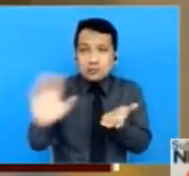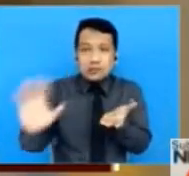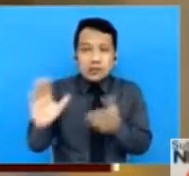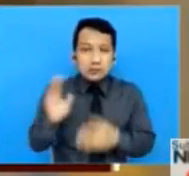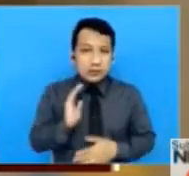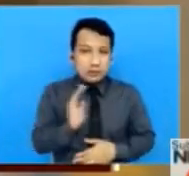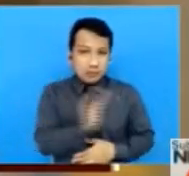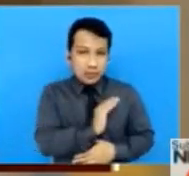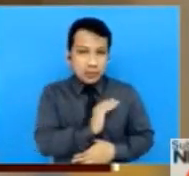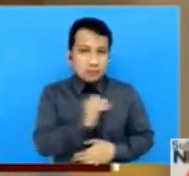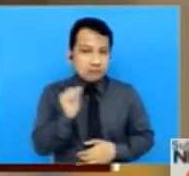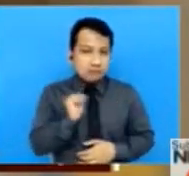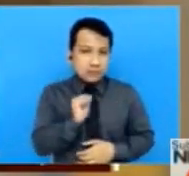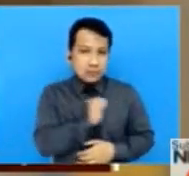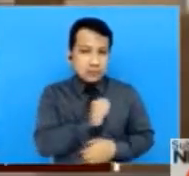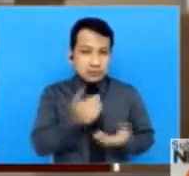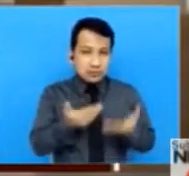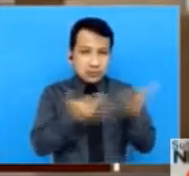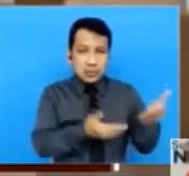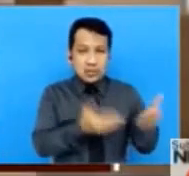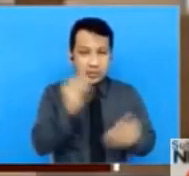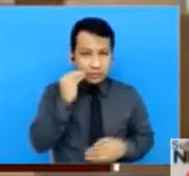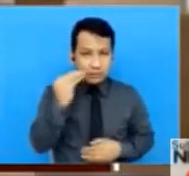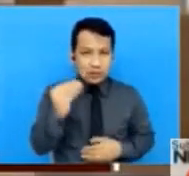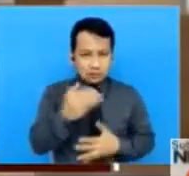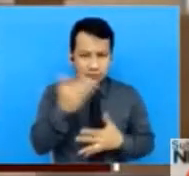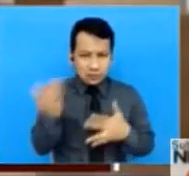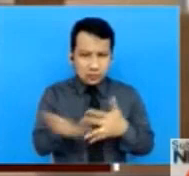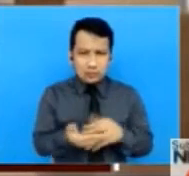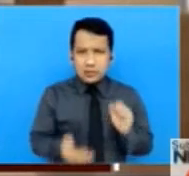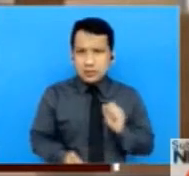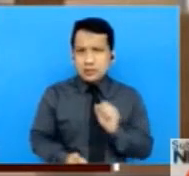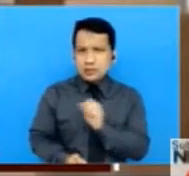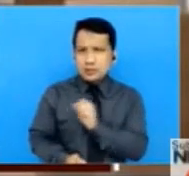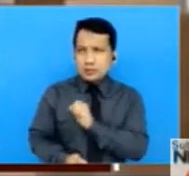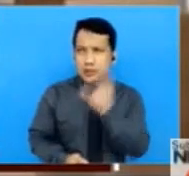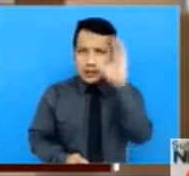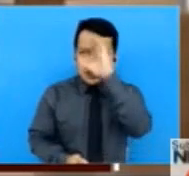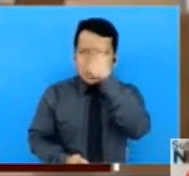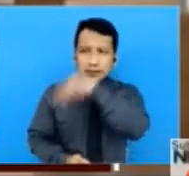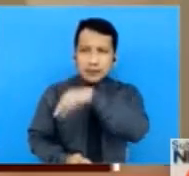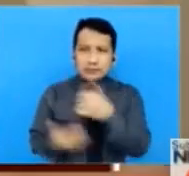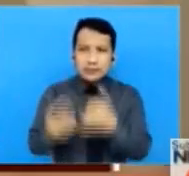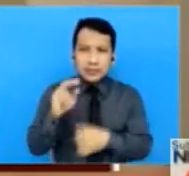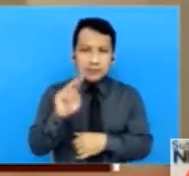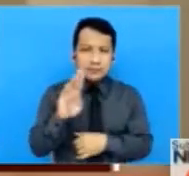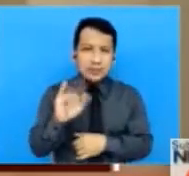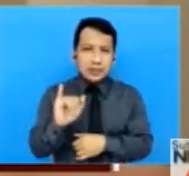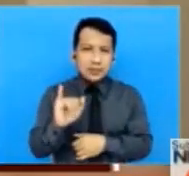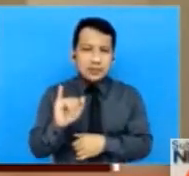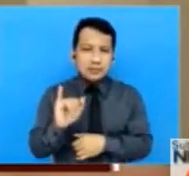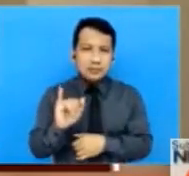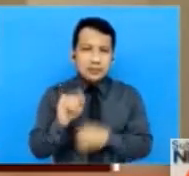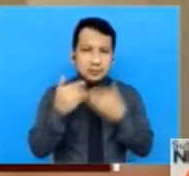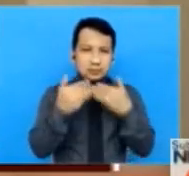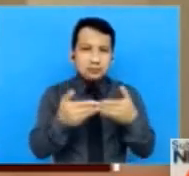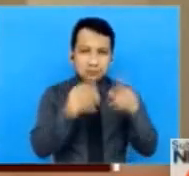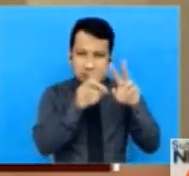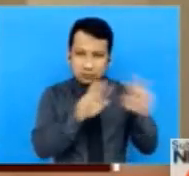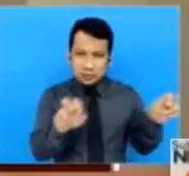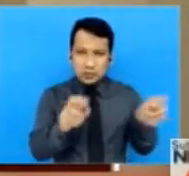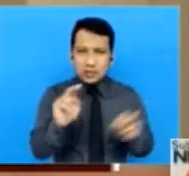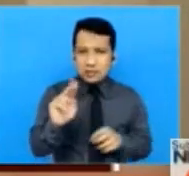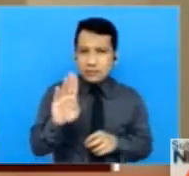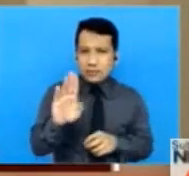Kamara, ipinasabpina na si Mago, habang ang Senado, pinahanap na siya sa NBI. Pinatutunton naman na ng NBI